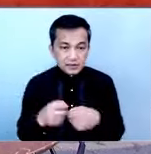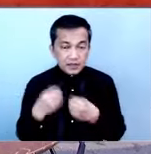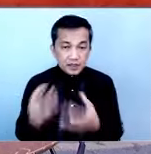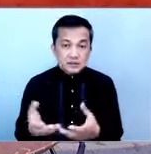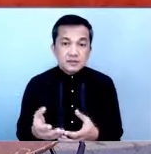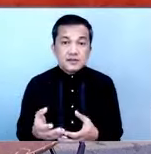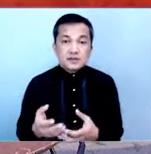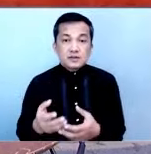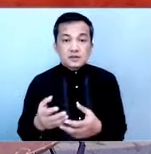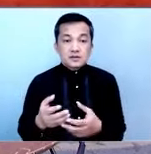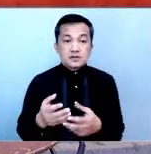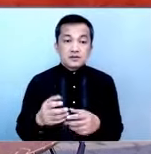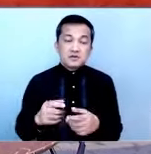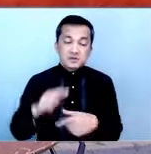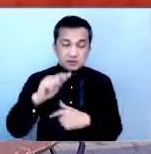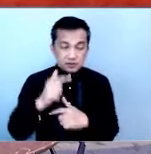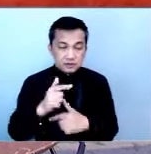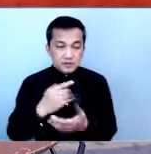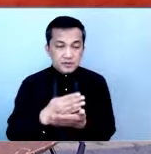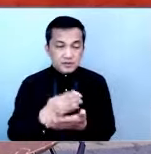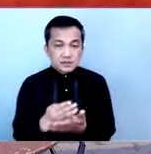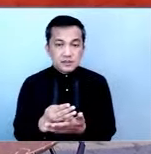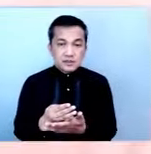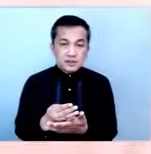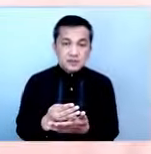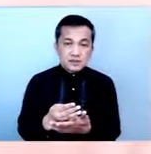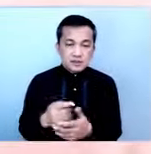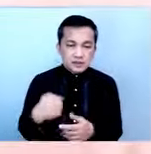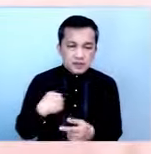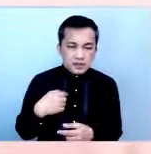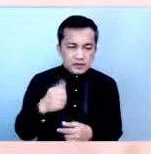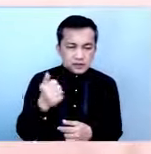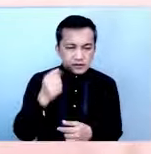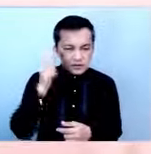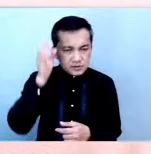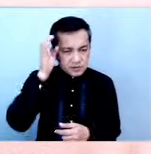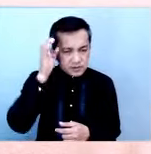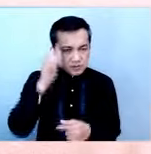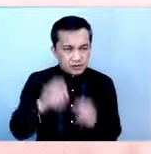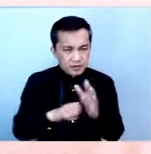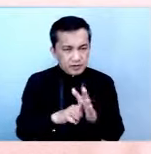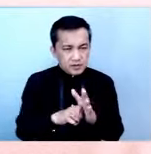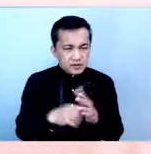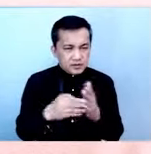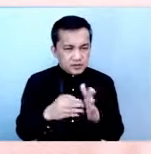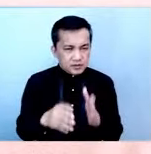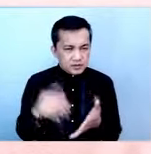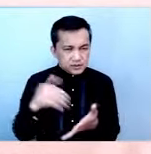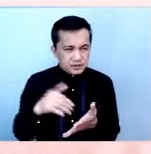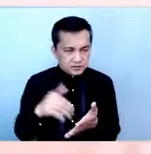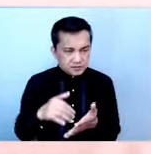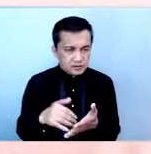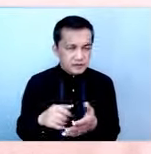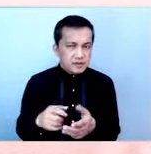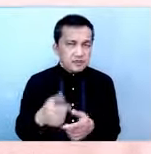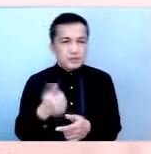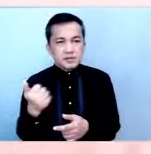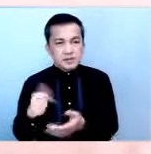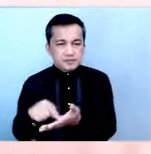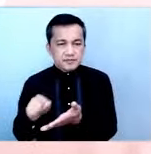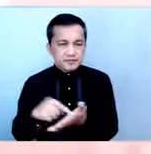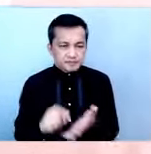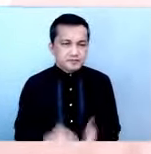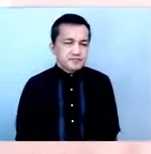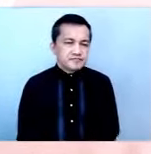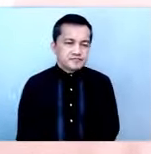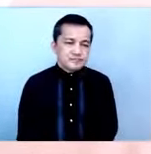medyo limitado na sa budget o may iba kang konsiderasyon, halimbawa estudyante ka pa, nag-aaral ka pa, o di kaya may iba ka pang binabayaran. Katulad yung mga bagay